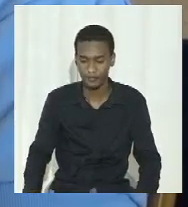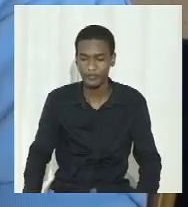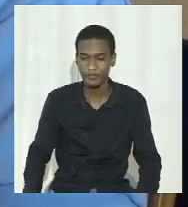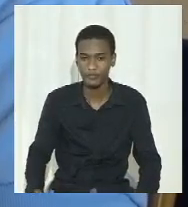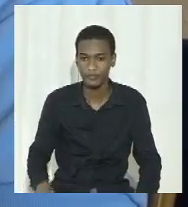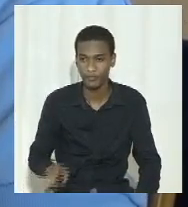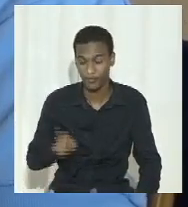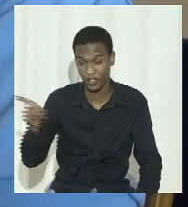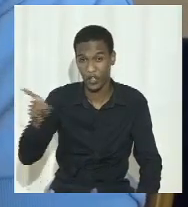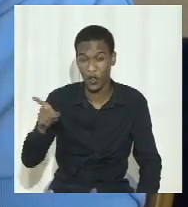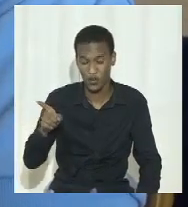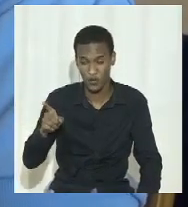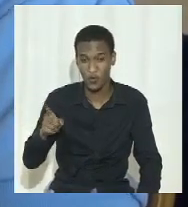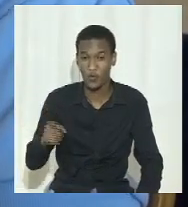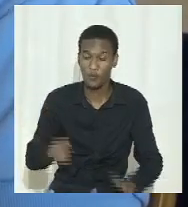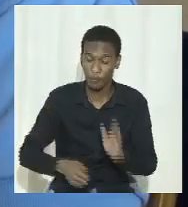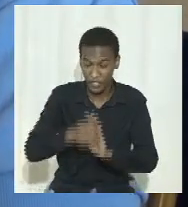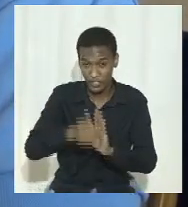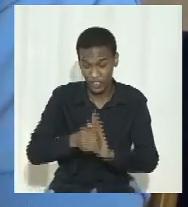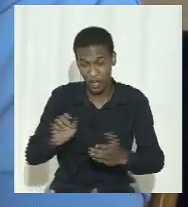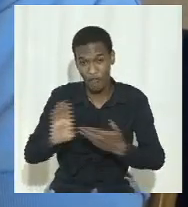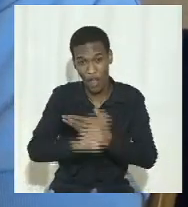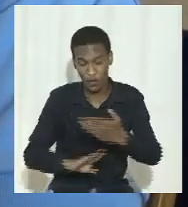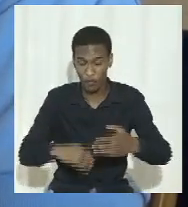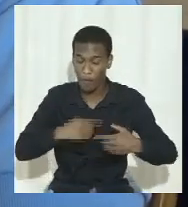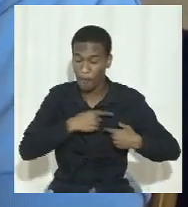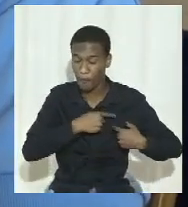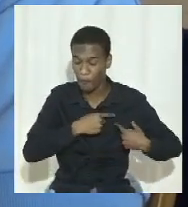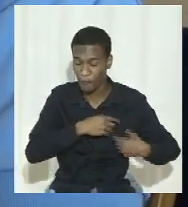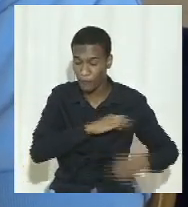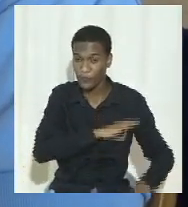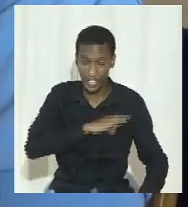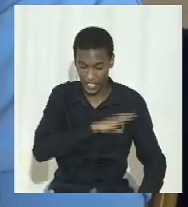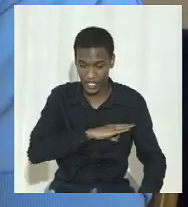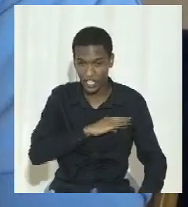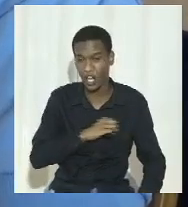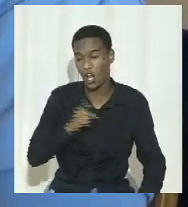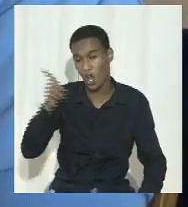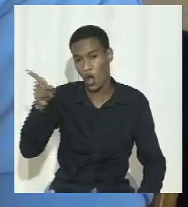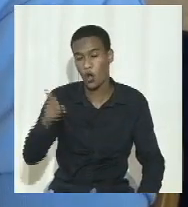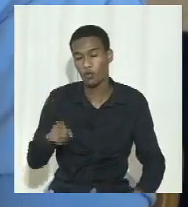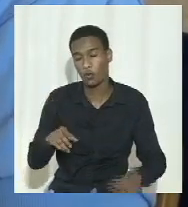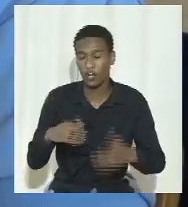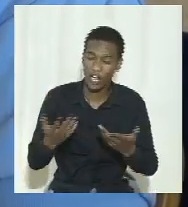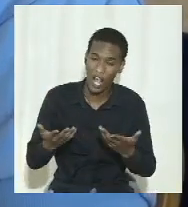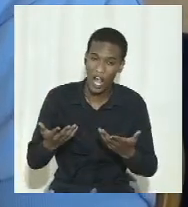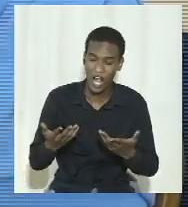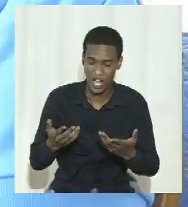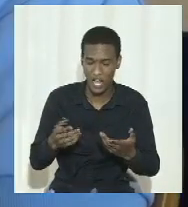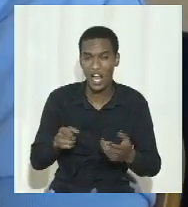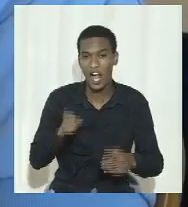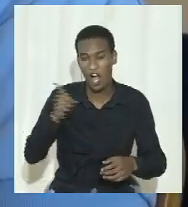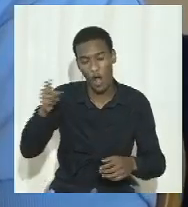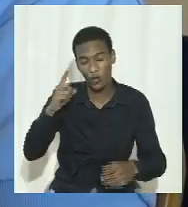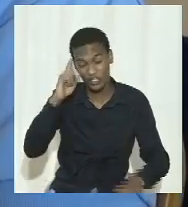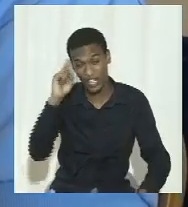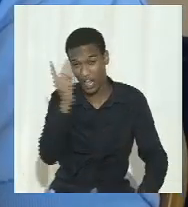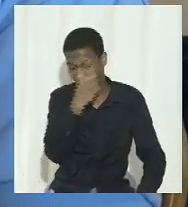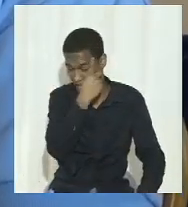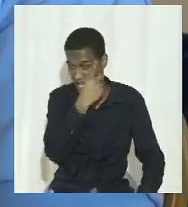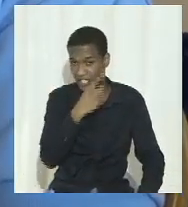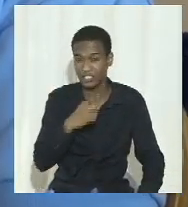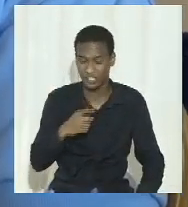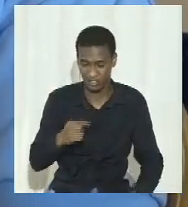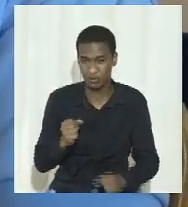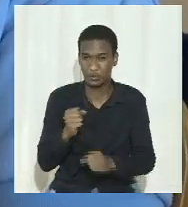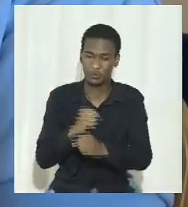anivon'ny ministeran'ny fiarovam-pirenena na ny teny ambaran'ny komandy ny gendarmeria ombenimbeny a tsy tranony